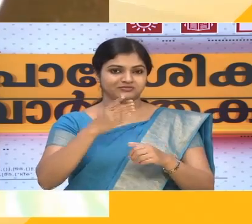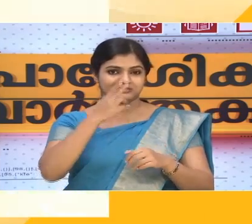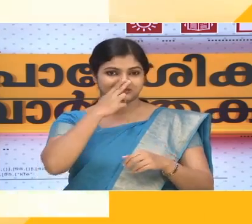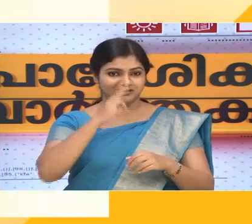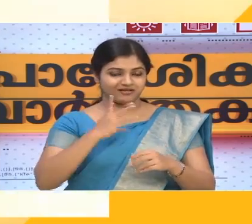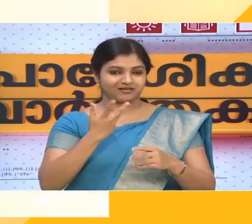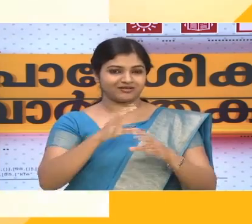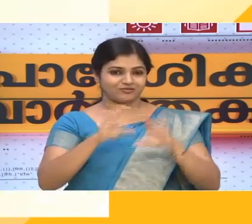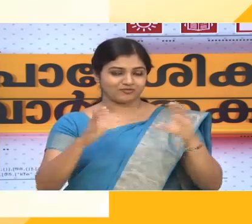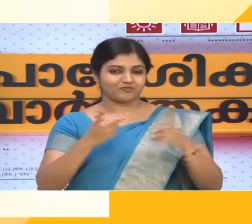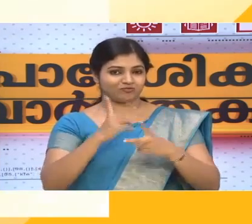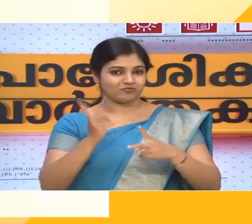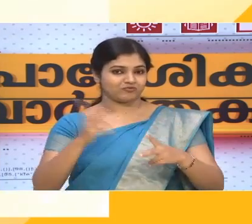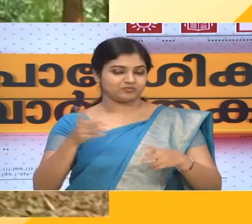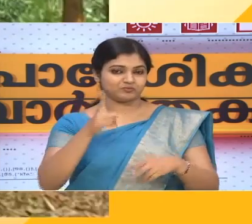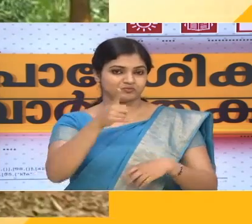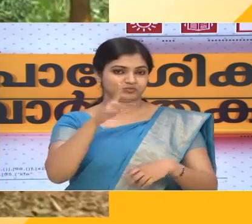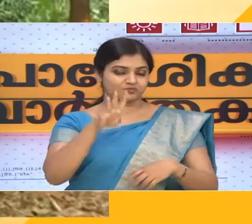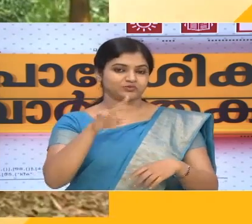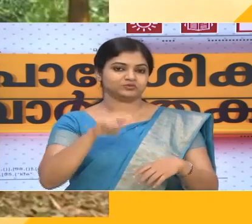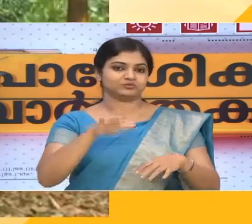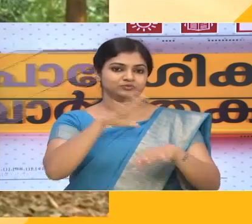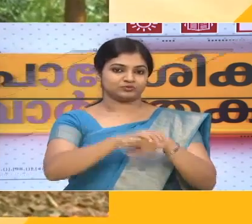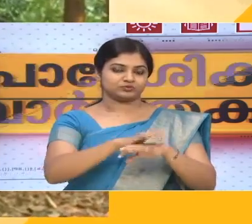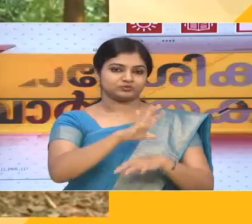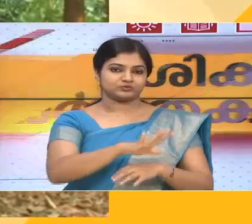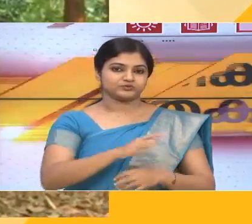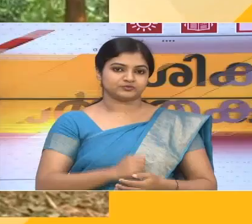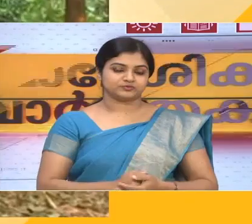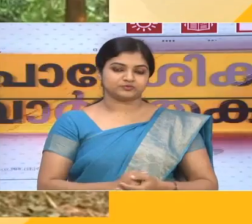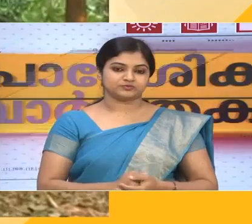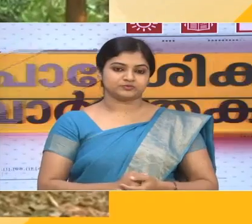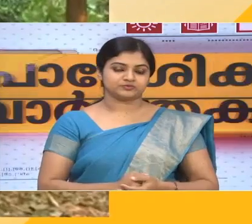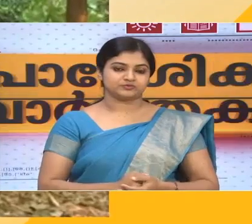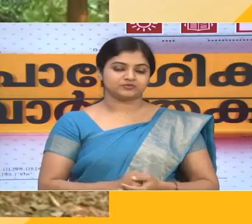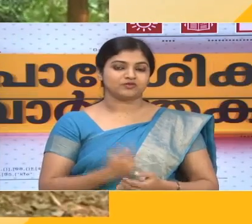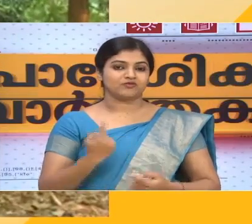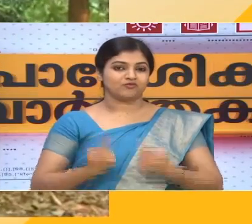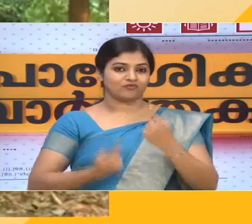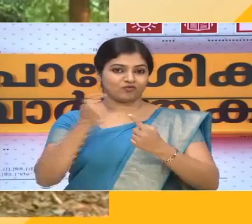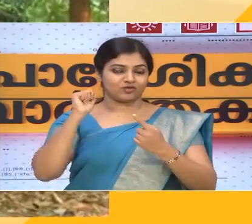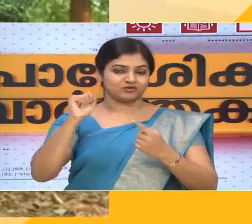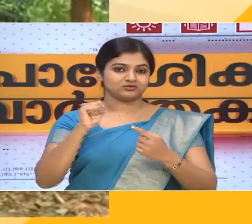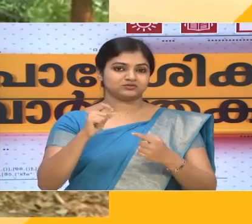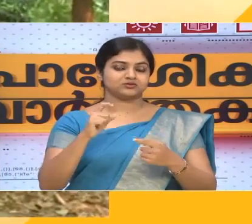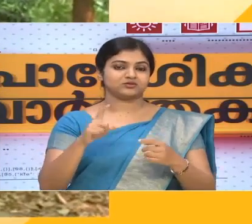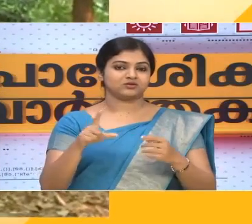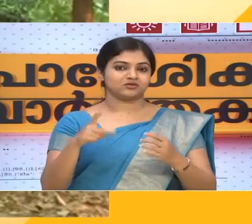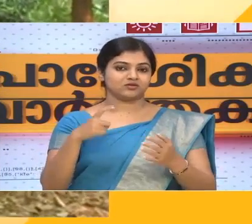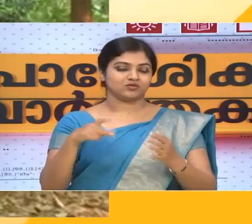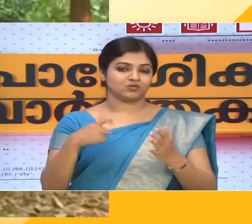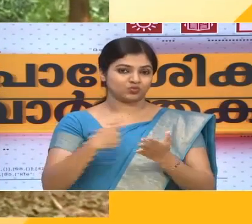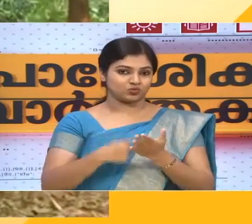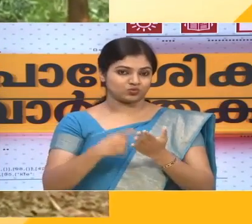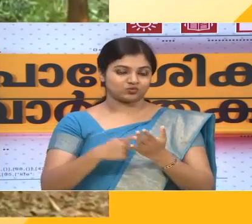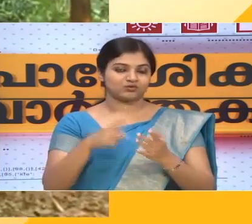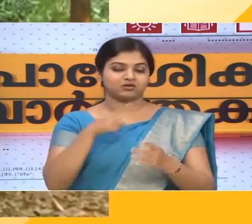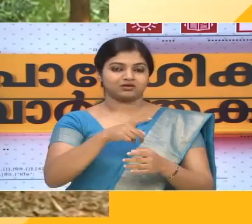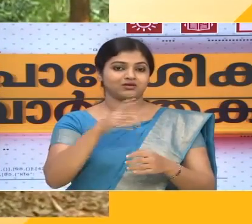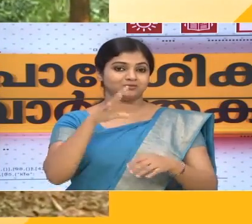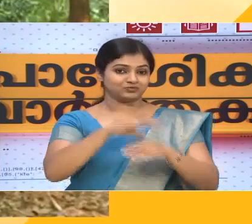ചേര എന്നിവയാണ് പിടികൂടിയത്. 1972 വന്യജീവി സംരക്ഷണ നിയമപ്രകാരം ഇവർക്കെതിരെ